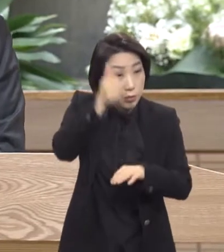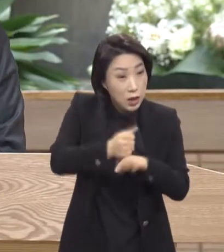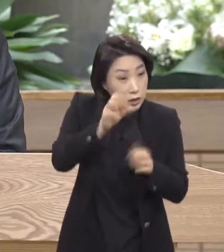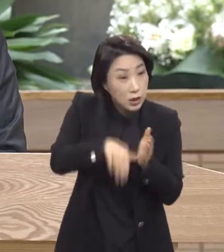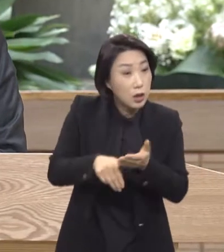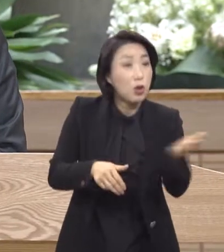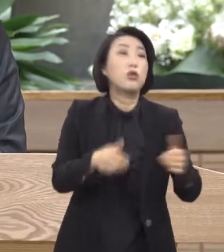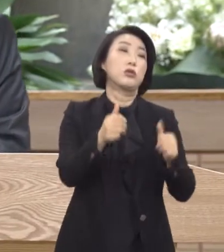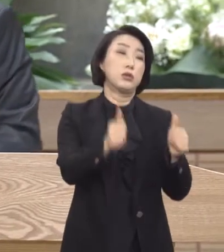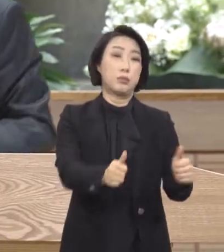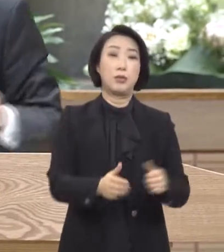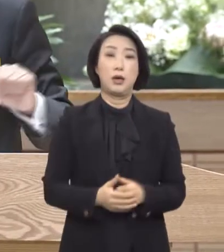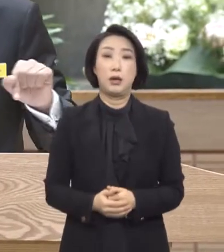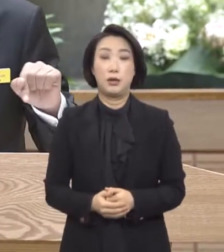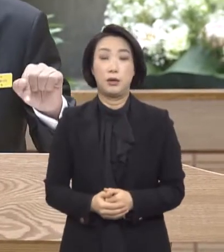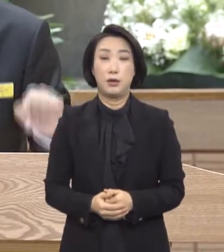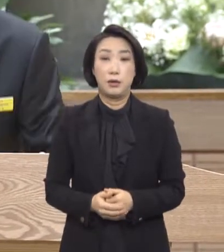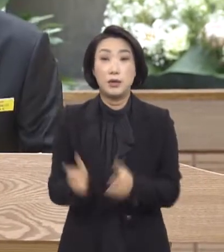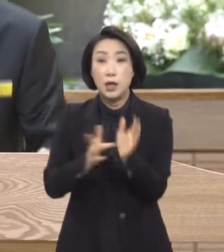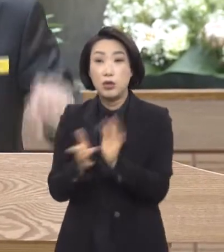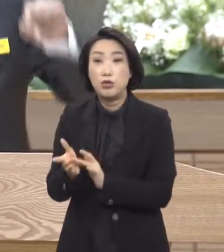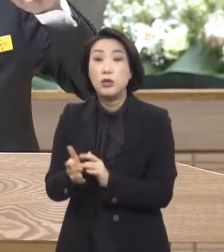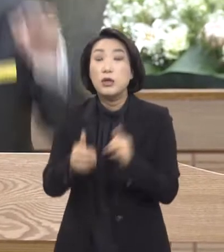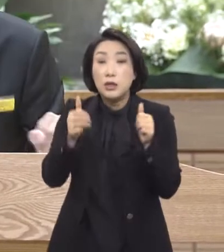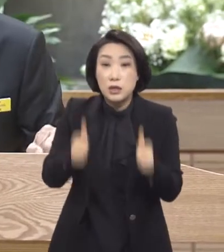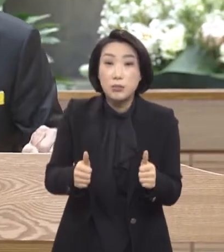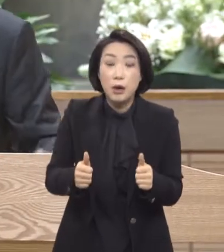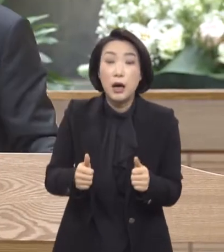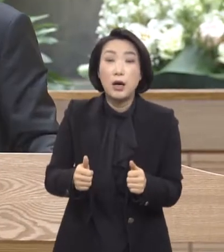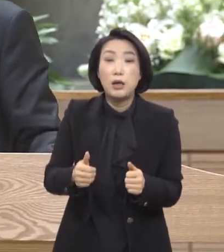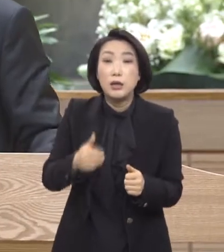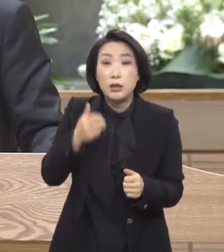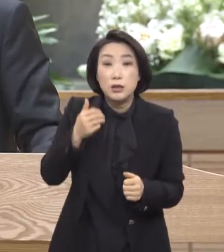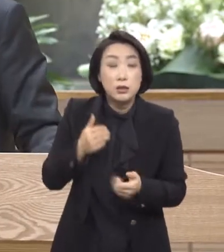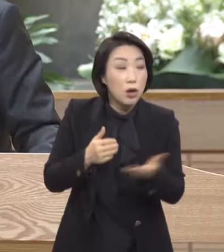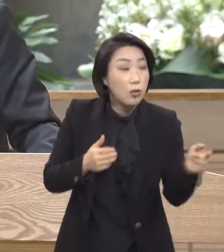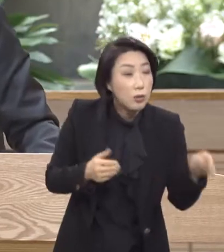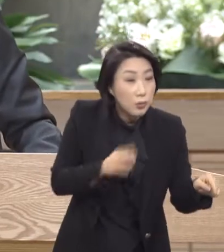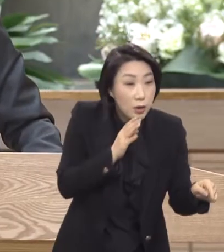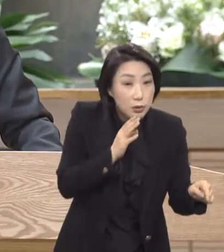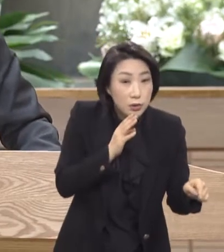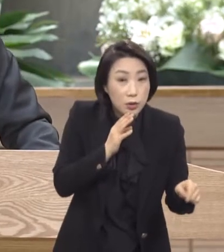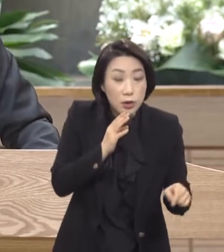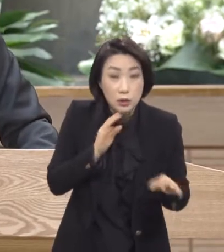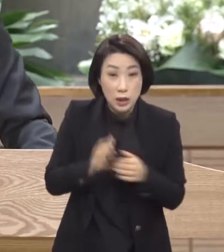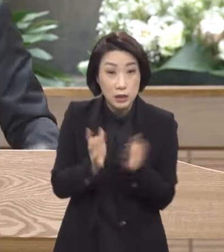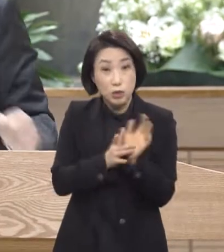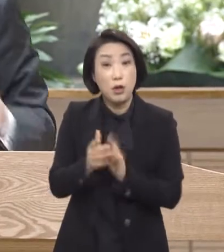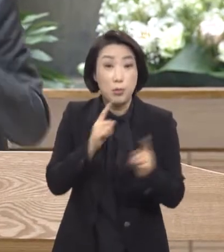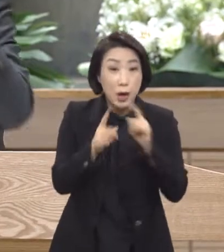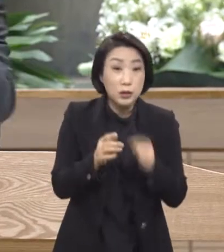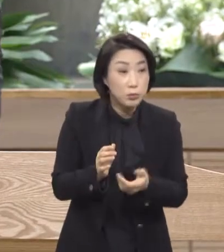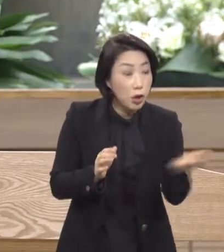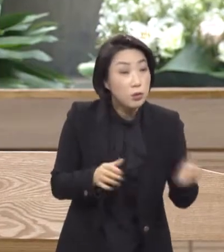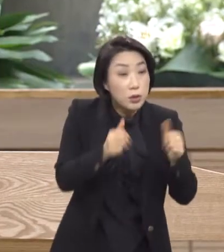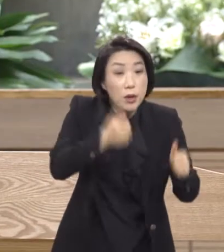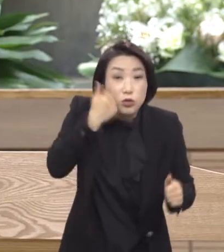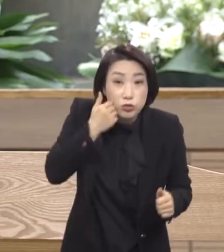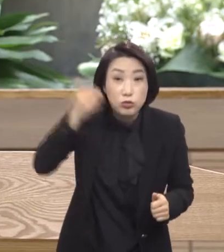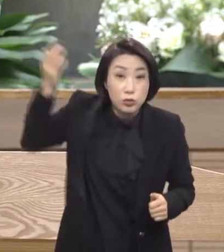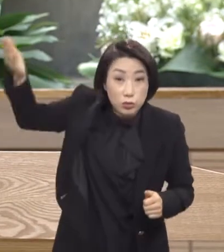저를 심판하리라. 예수님 심판할 이가 누구냐? 하나님의 예수님의 말씀이다.